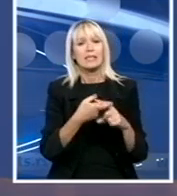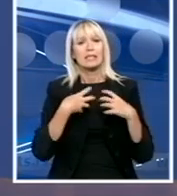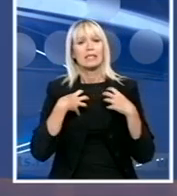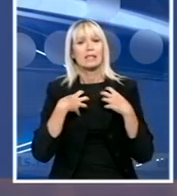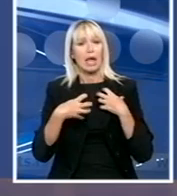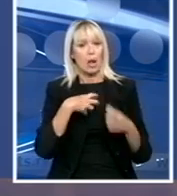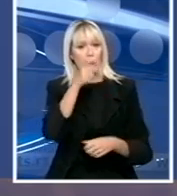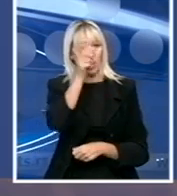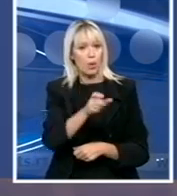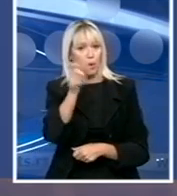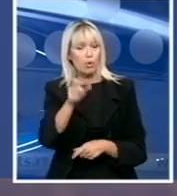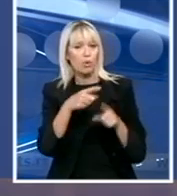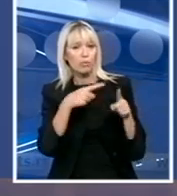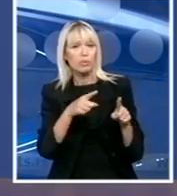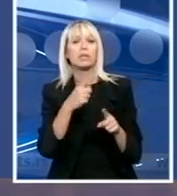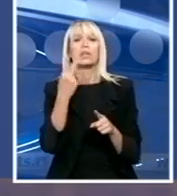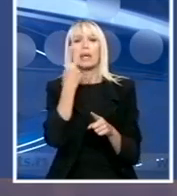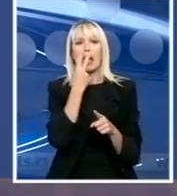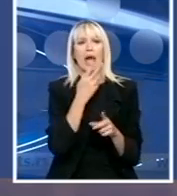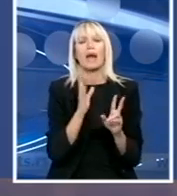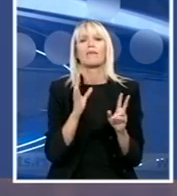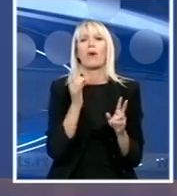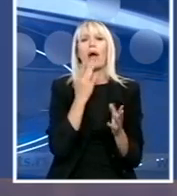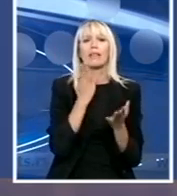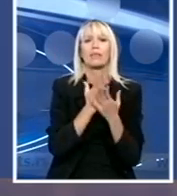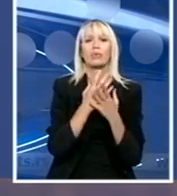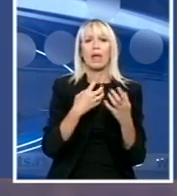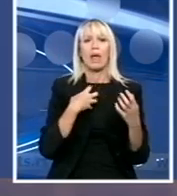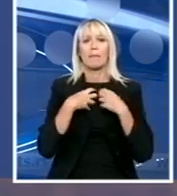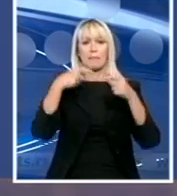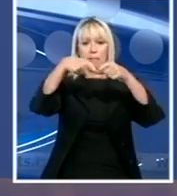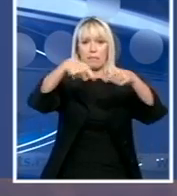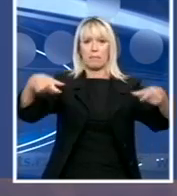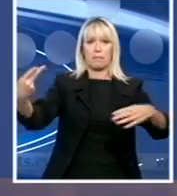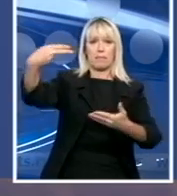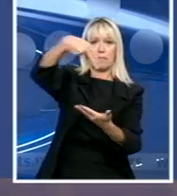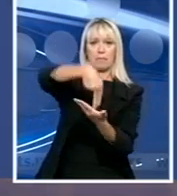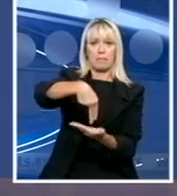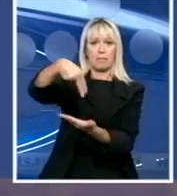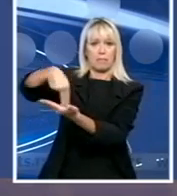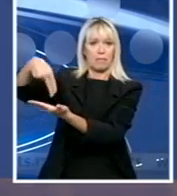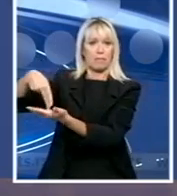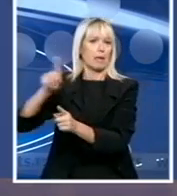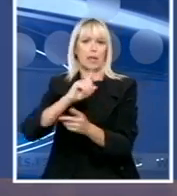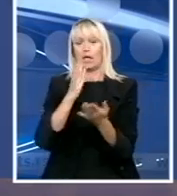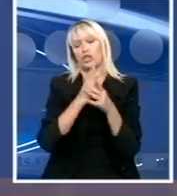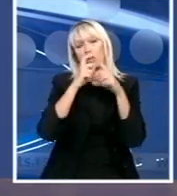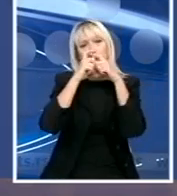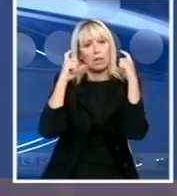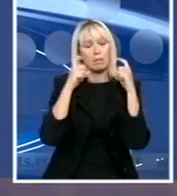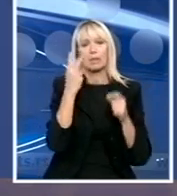nije predviđeno da tokom same predstave nose maske, ali su